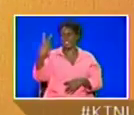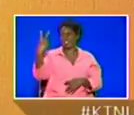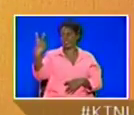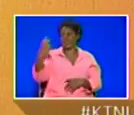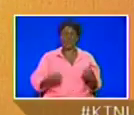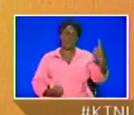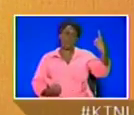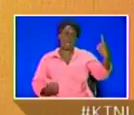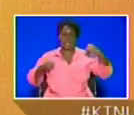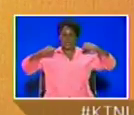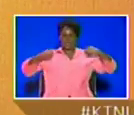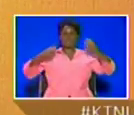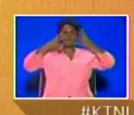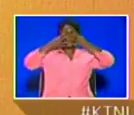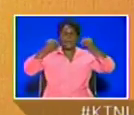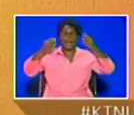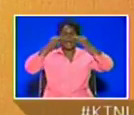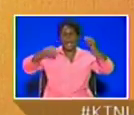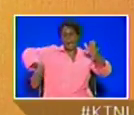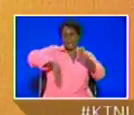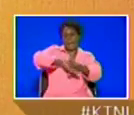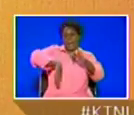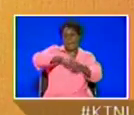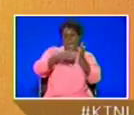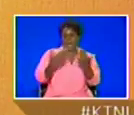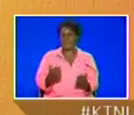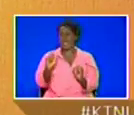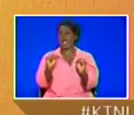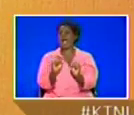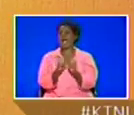Sofapaka kwenye mechi ya ligi kuu ya kandanda humu nchini, mechi iliyochezwa katika uwanja wa